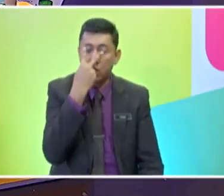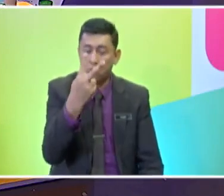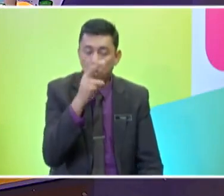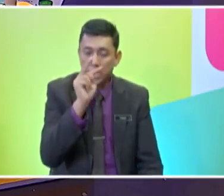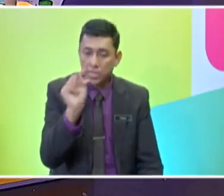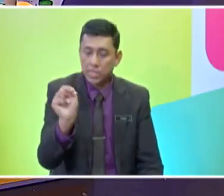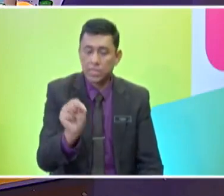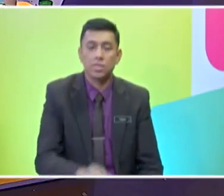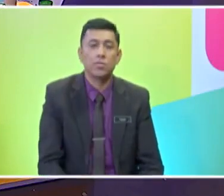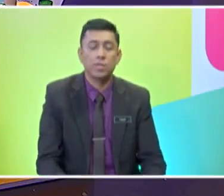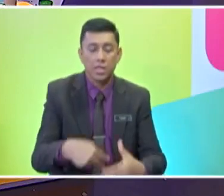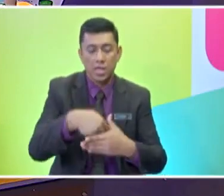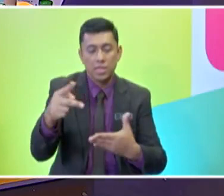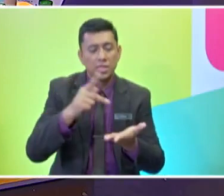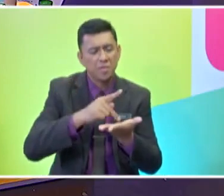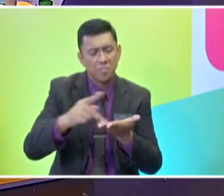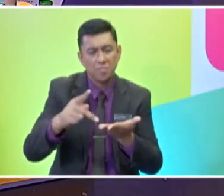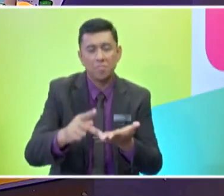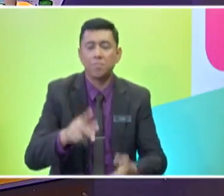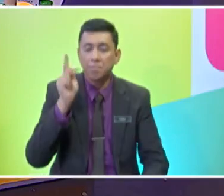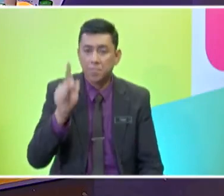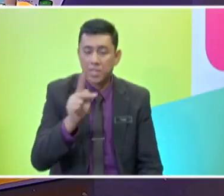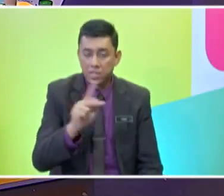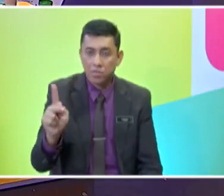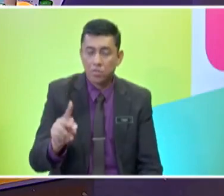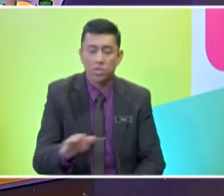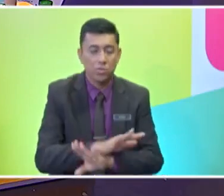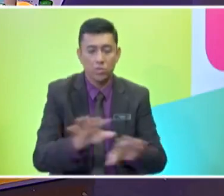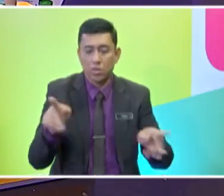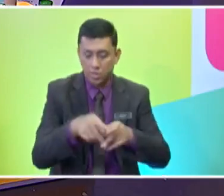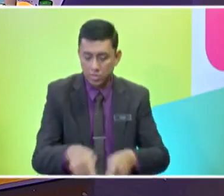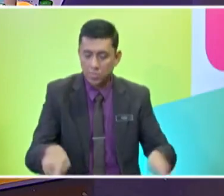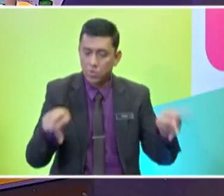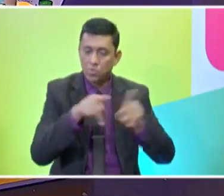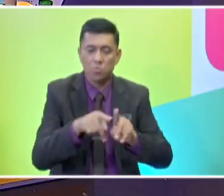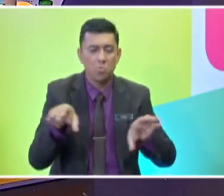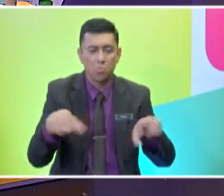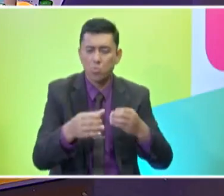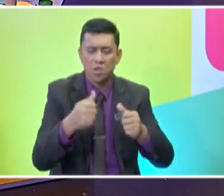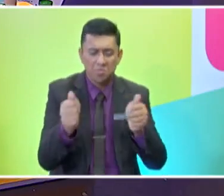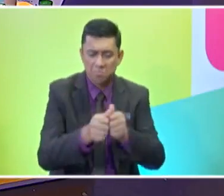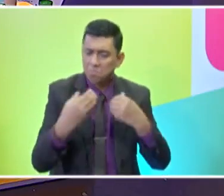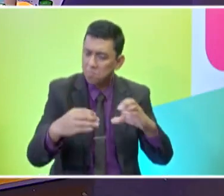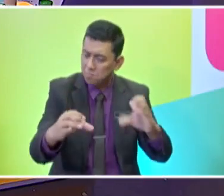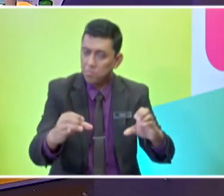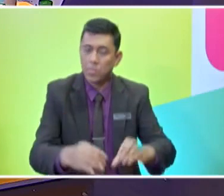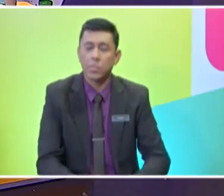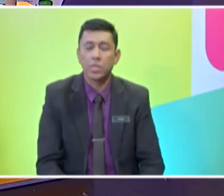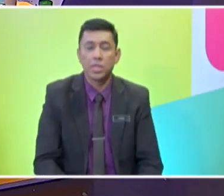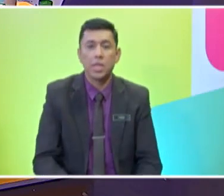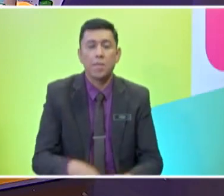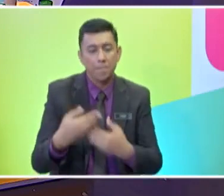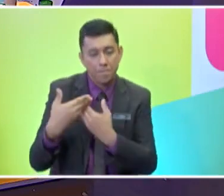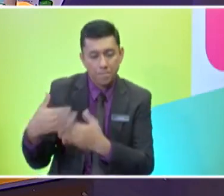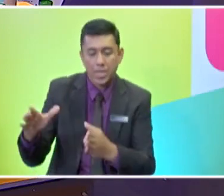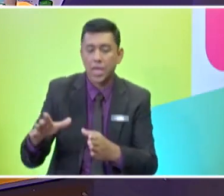untuk memastikan hasil kerja itu kemas pastikan kita tak perlu nak kupu-kupu Biar lambat asalkan